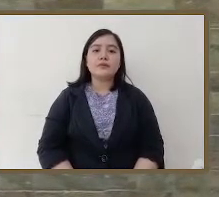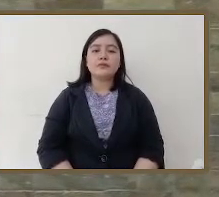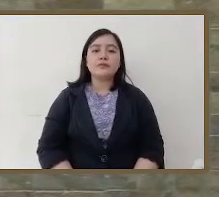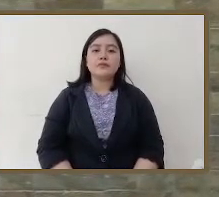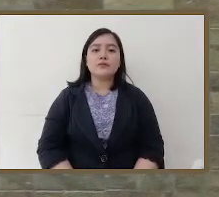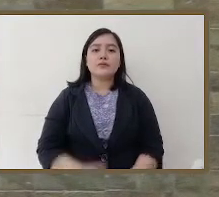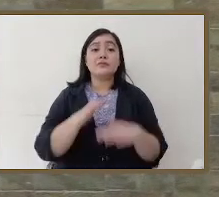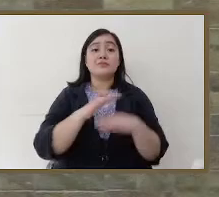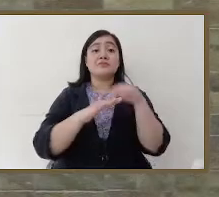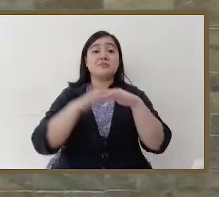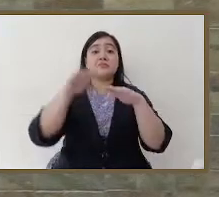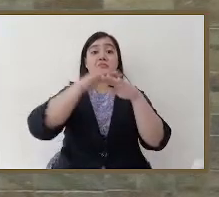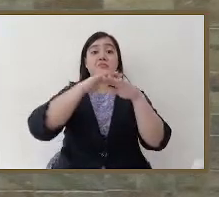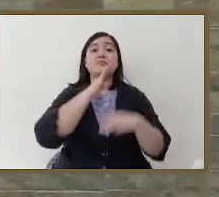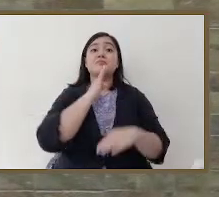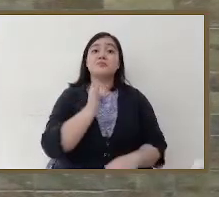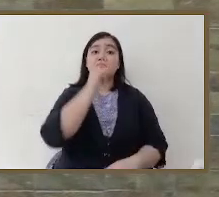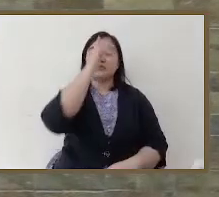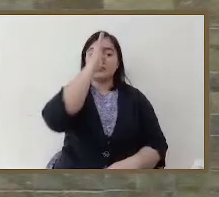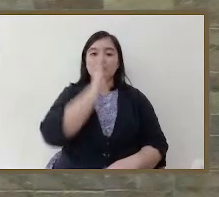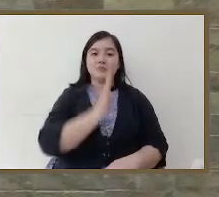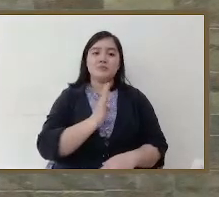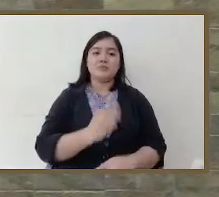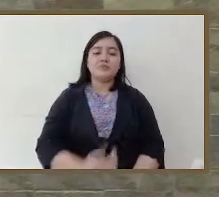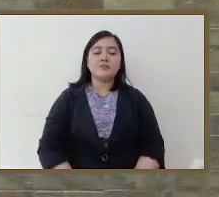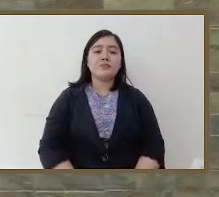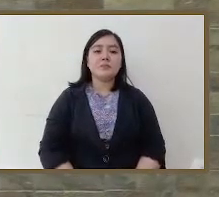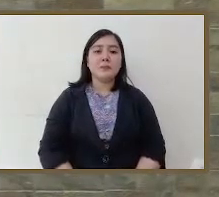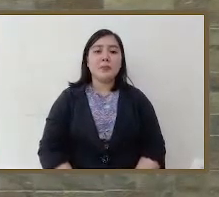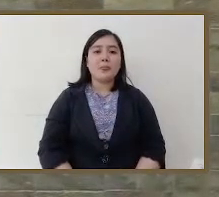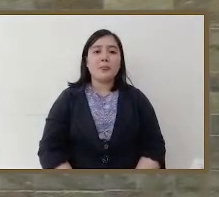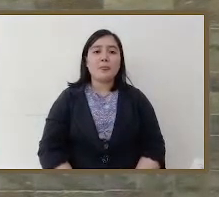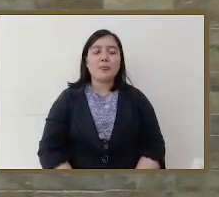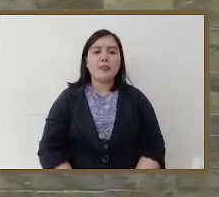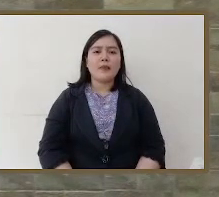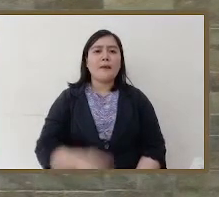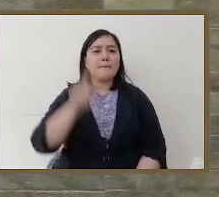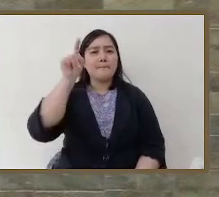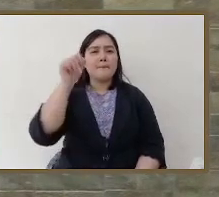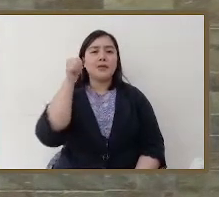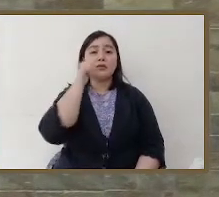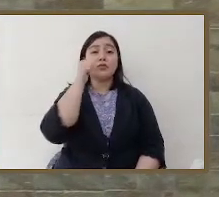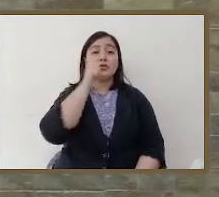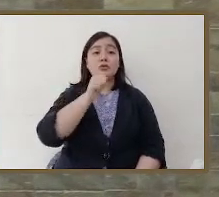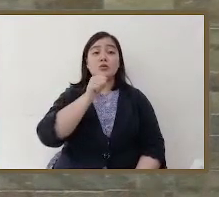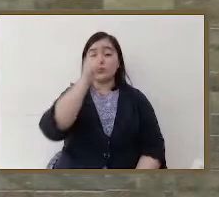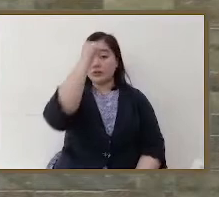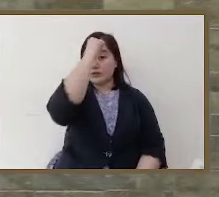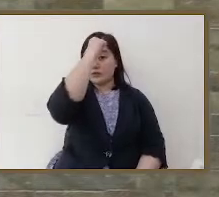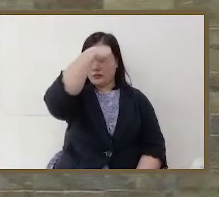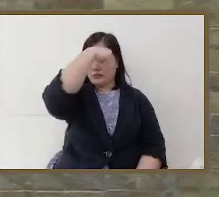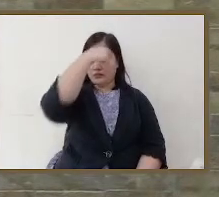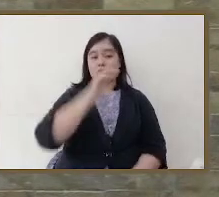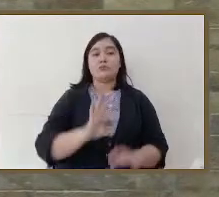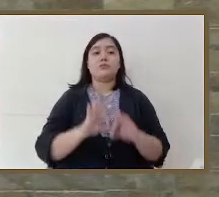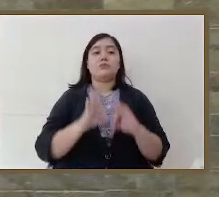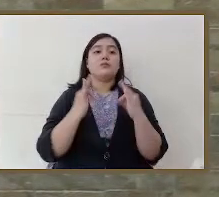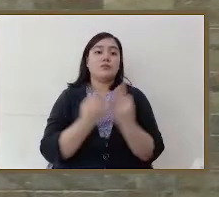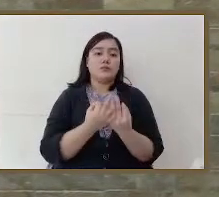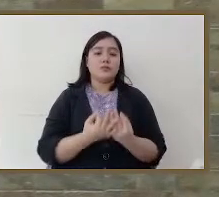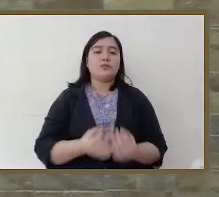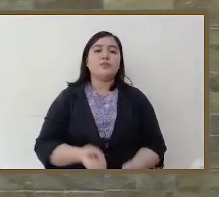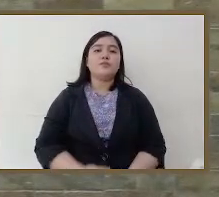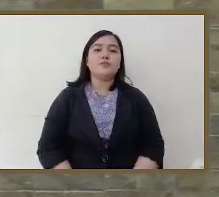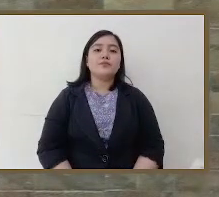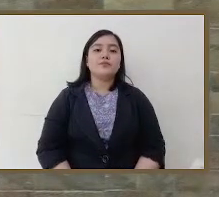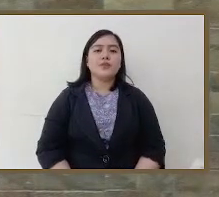Dapat may paalala po natin sa ating pamilya, bibigyan po natin sila ng Diyos. Dapat makita po natin ang kahalagahan ng awareness, ng